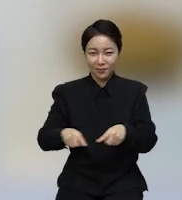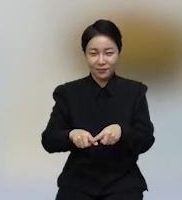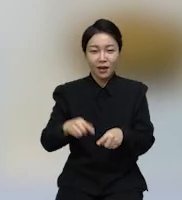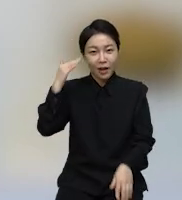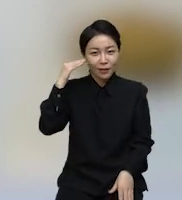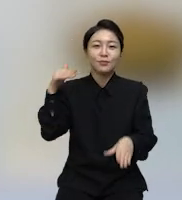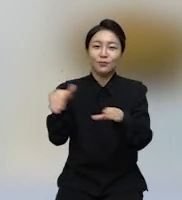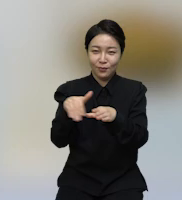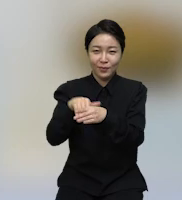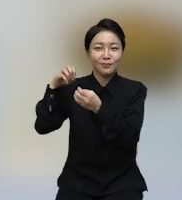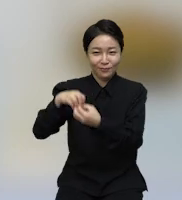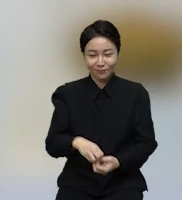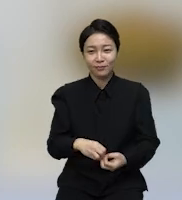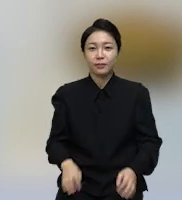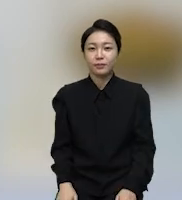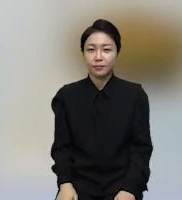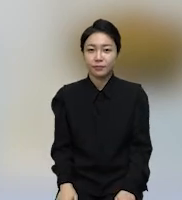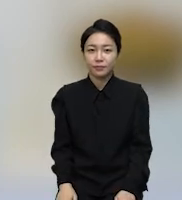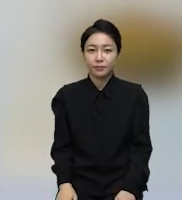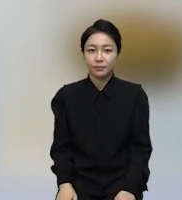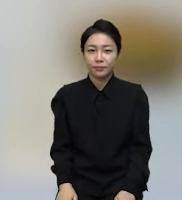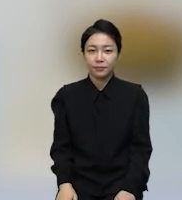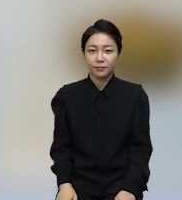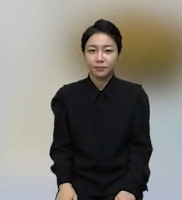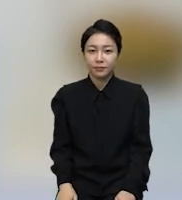라는 말이 이러한 풍습을 잘 나타냅니다.